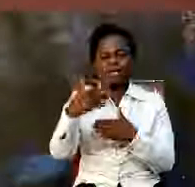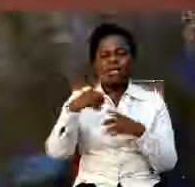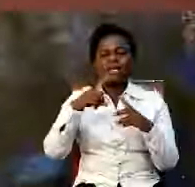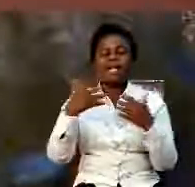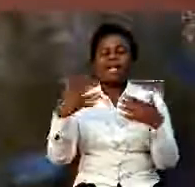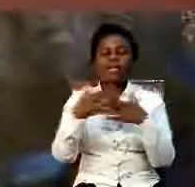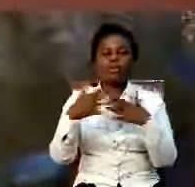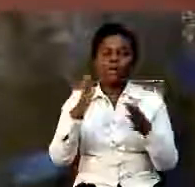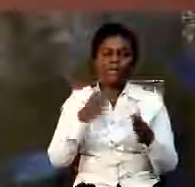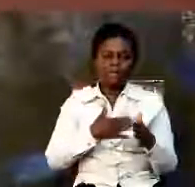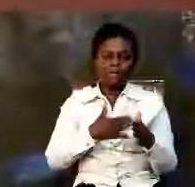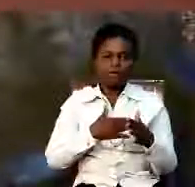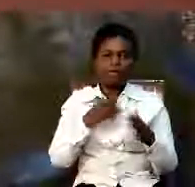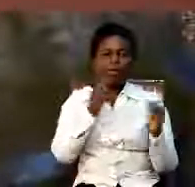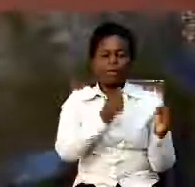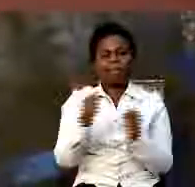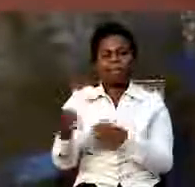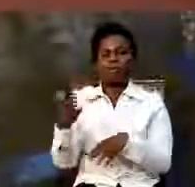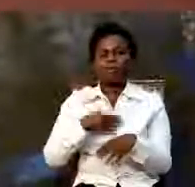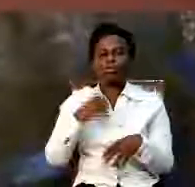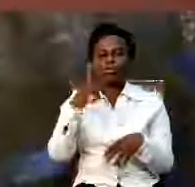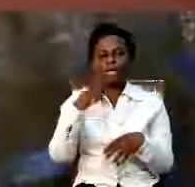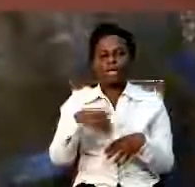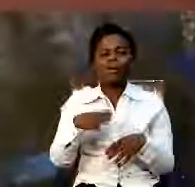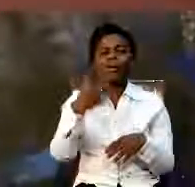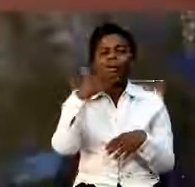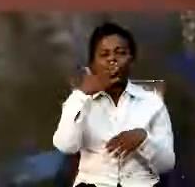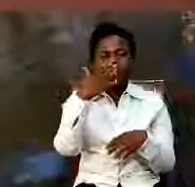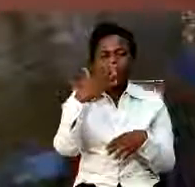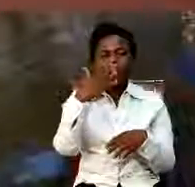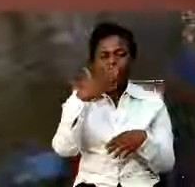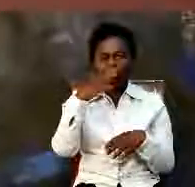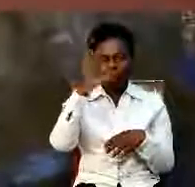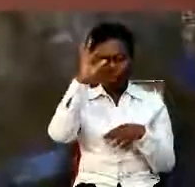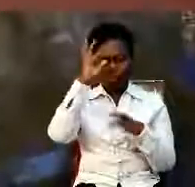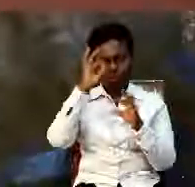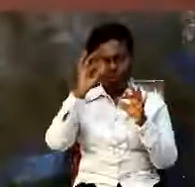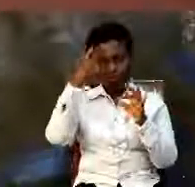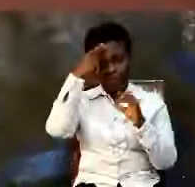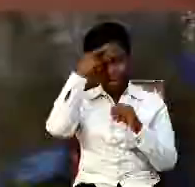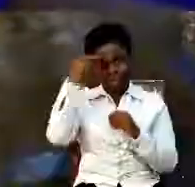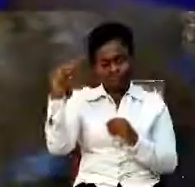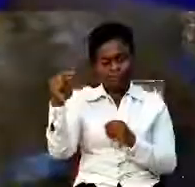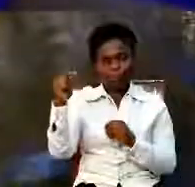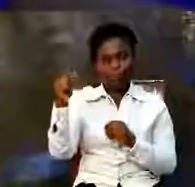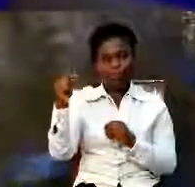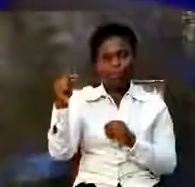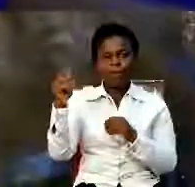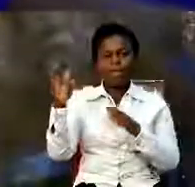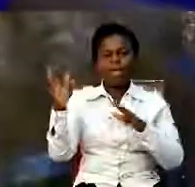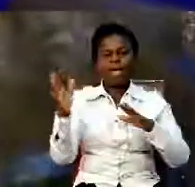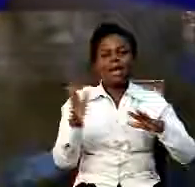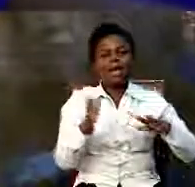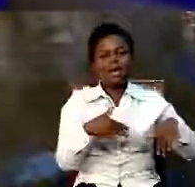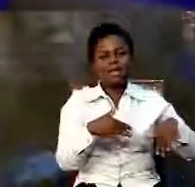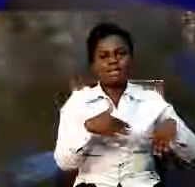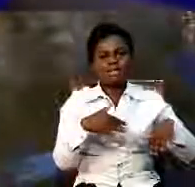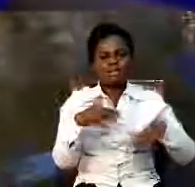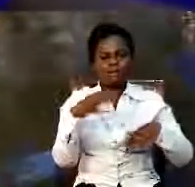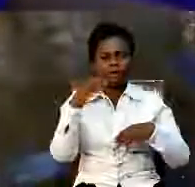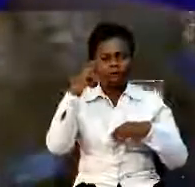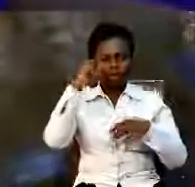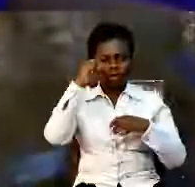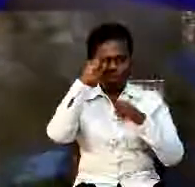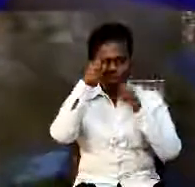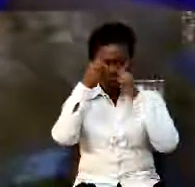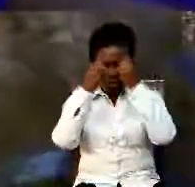matendo yetu yawe na harufu ya kuwa namna gani uaminifu. Acha kukodoa kodoa macho